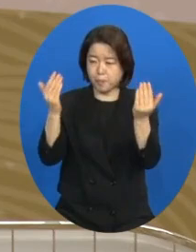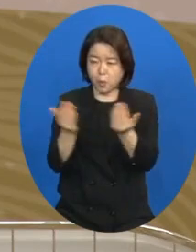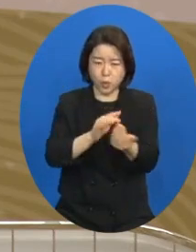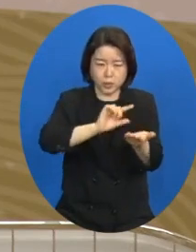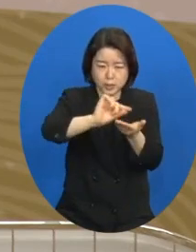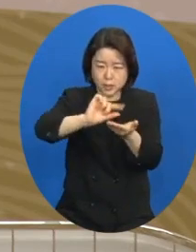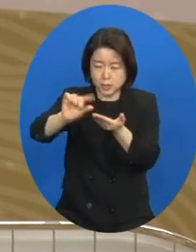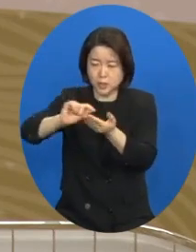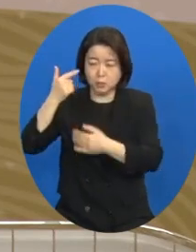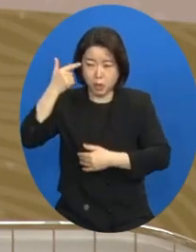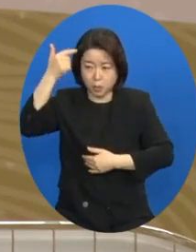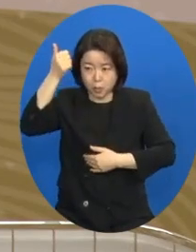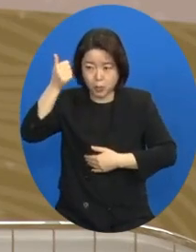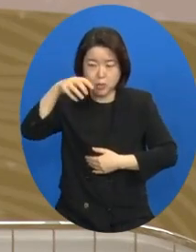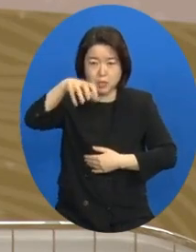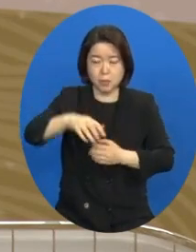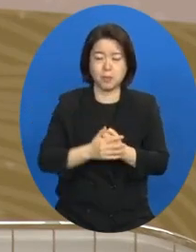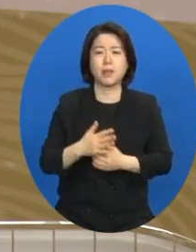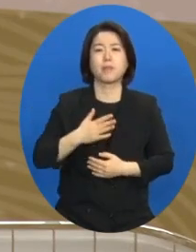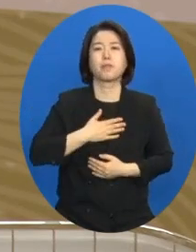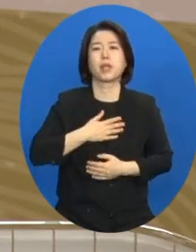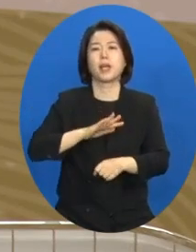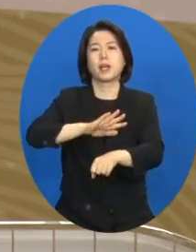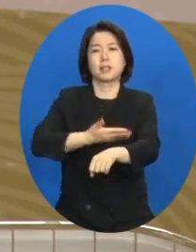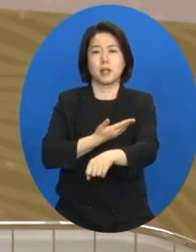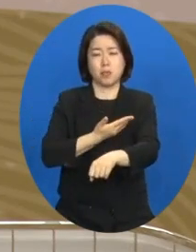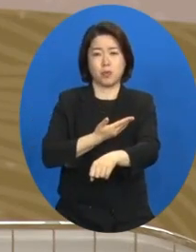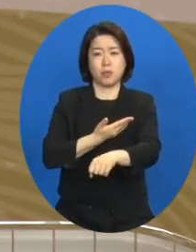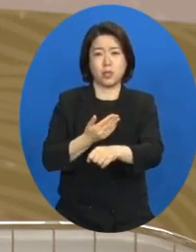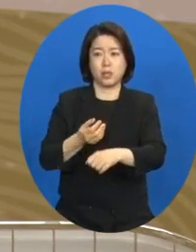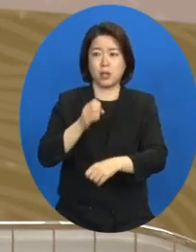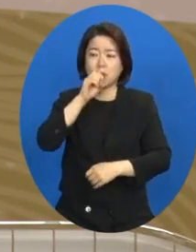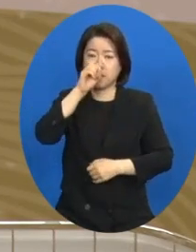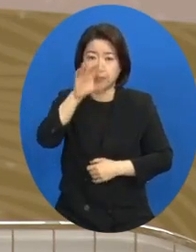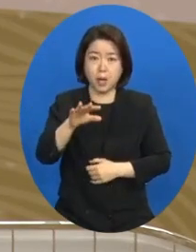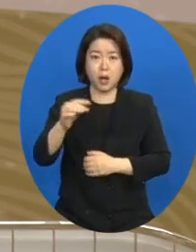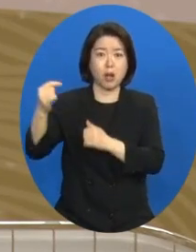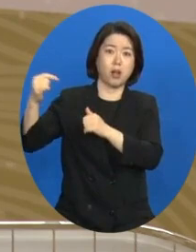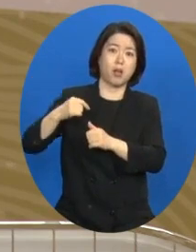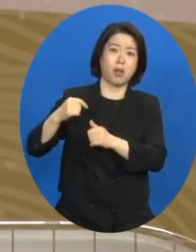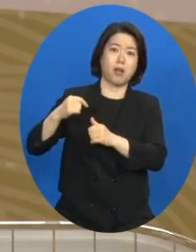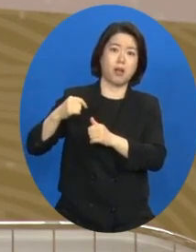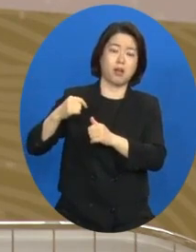목사님들 앞에서 내가 잘못했다고 그렇게 말하